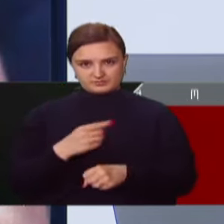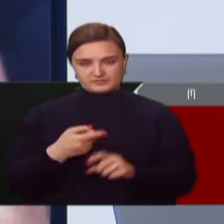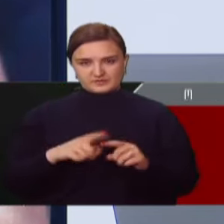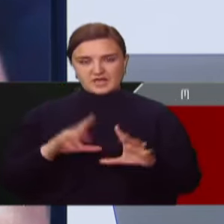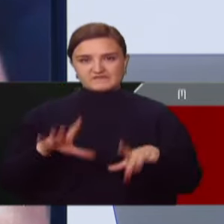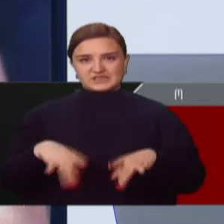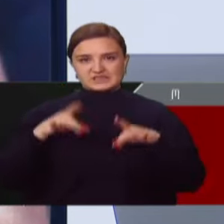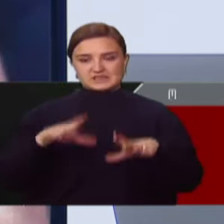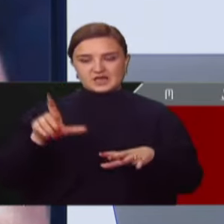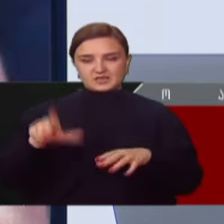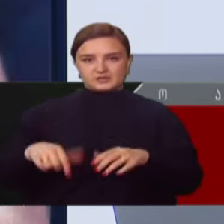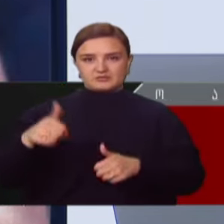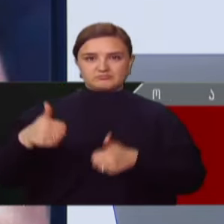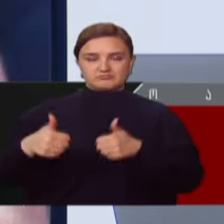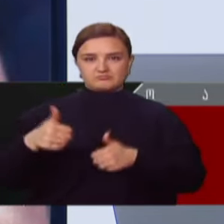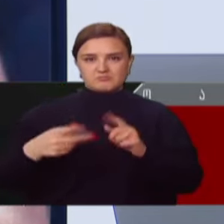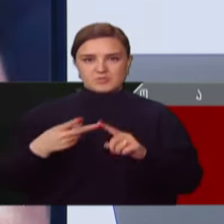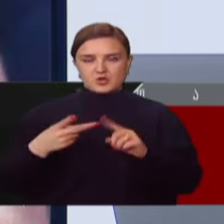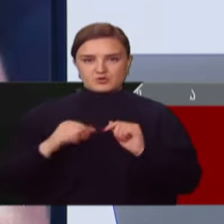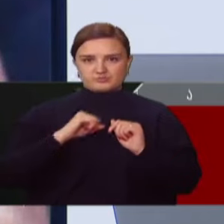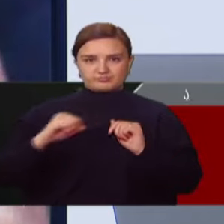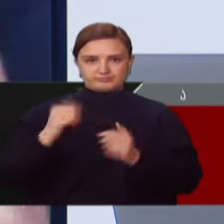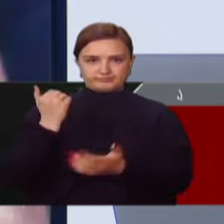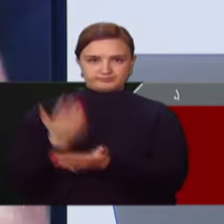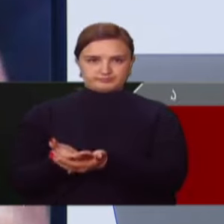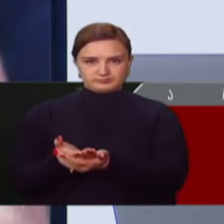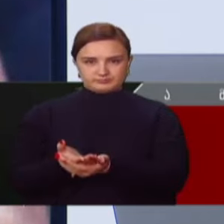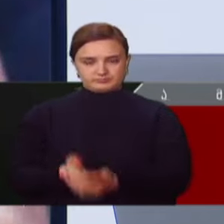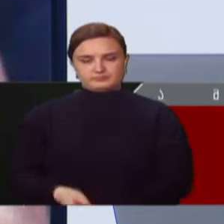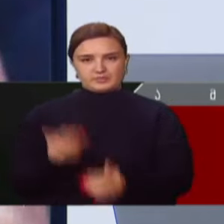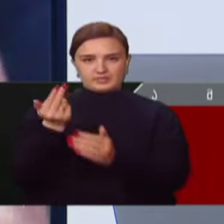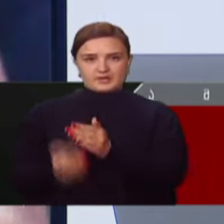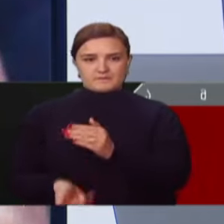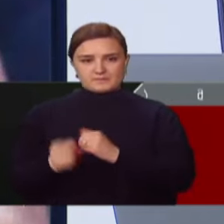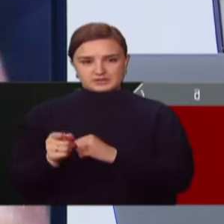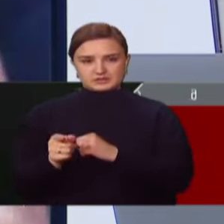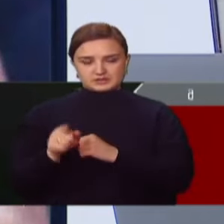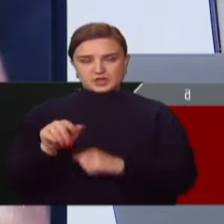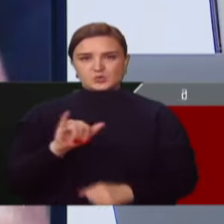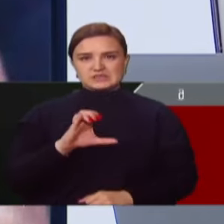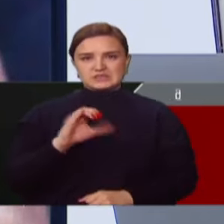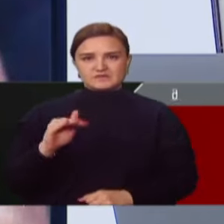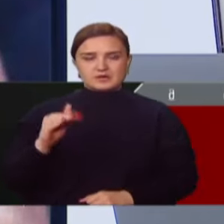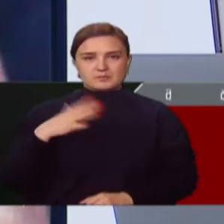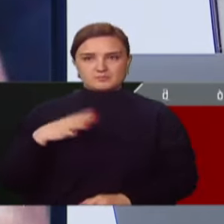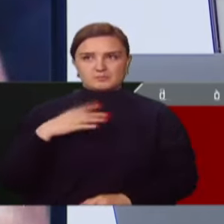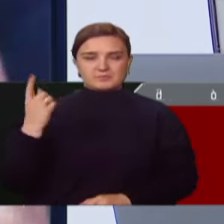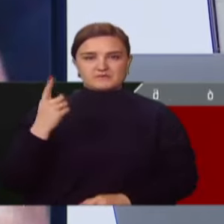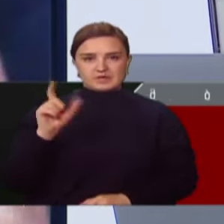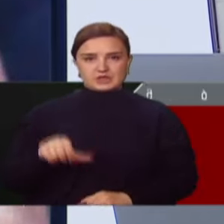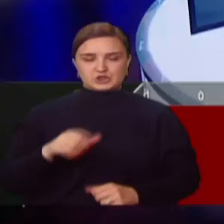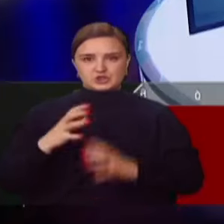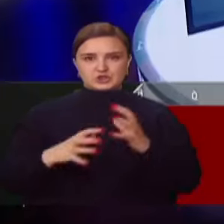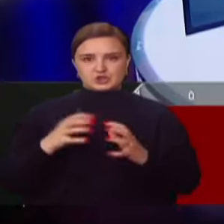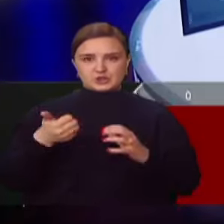ავსტრალიელი ჩემპიონი ქართველმა მებრძოლმა მეორე რაუნდში ნოკაუტით დაამარცხა და UFC-ში ის პირველი ქართველი ჩემპიონიც გახდა.